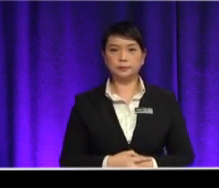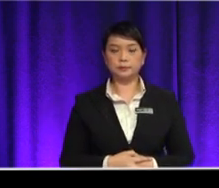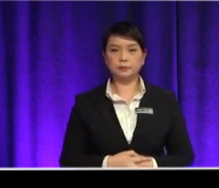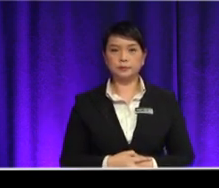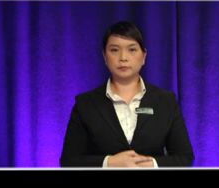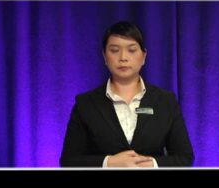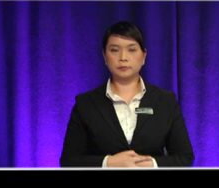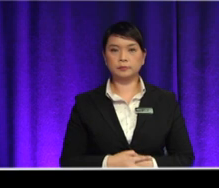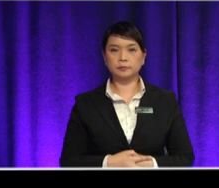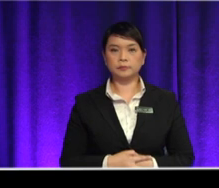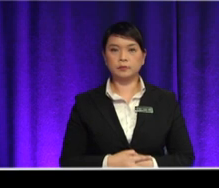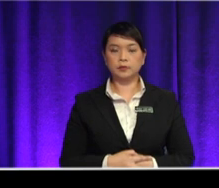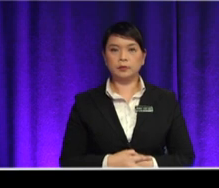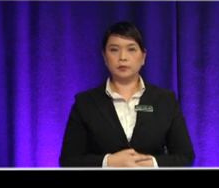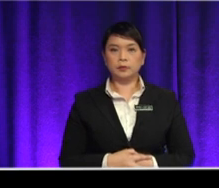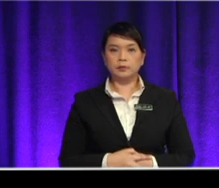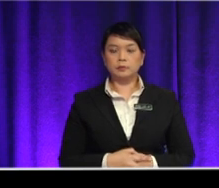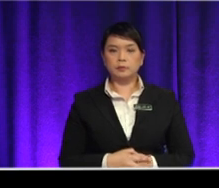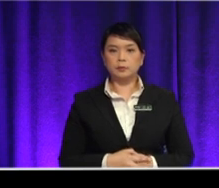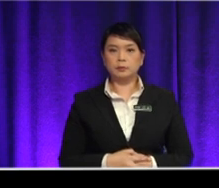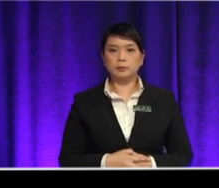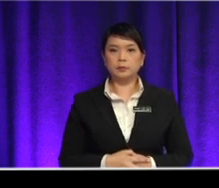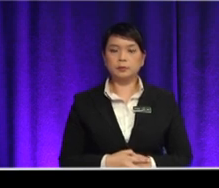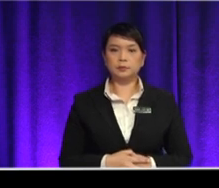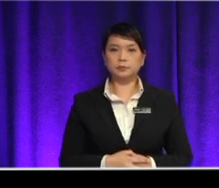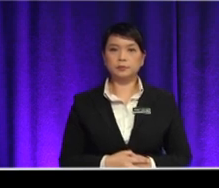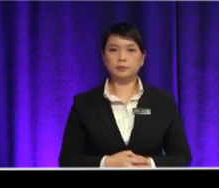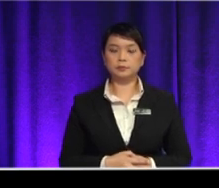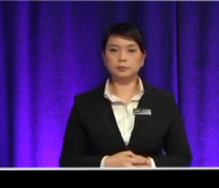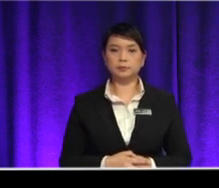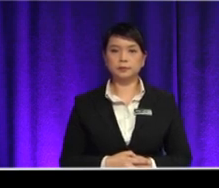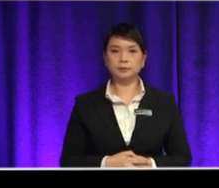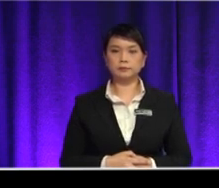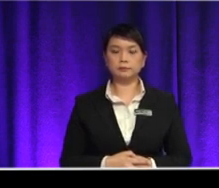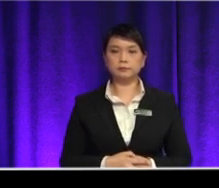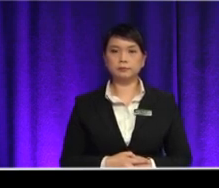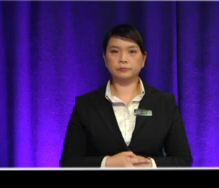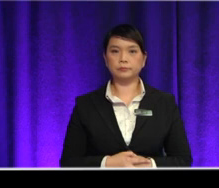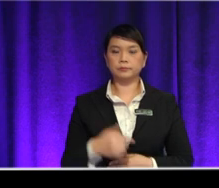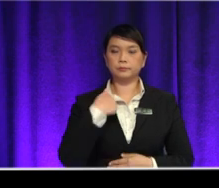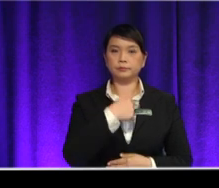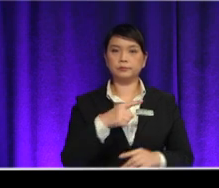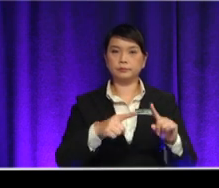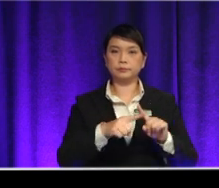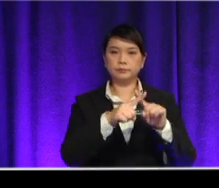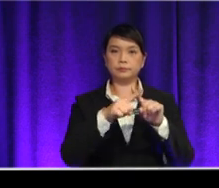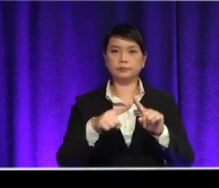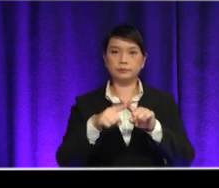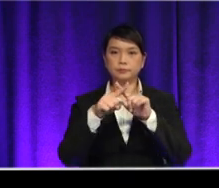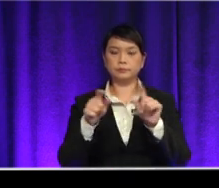lurus. Mesti menggunakan pembaris dan dia guna titik tengah. Jadi kita plot seperti yang saya tunjuk